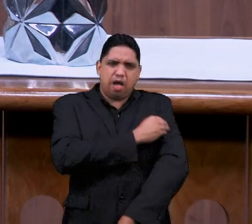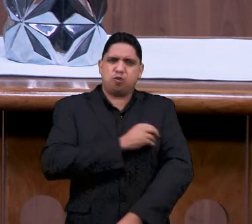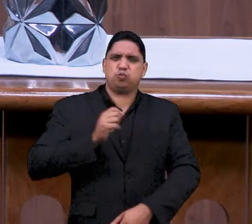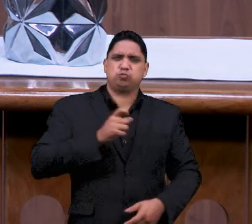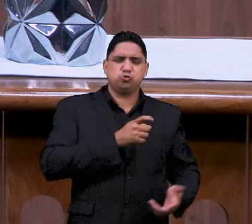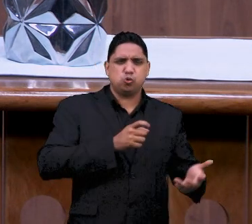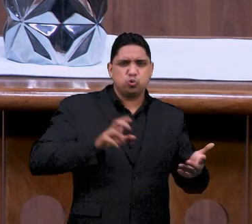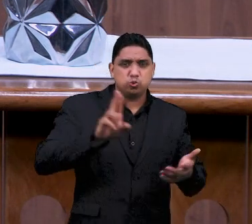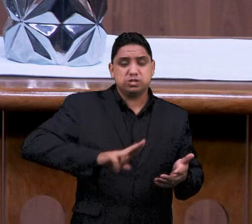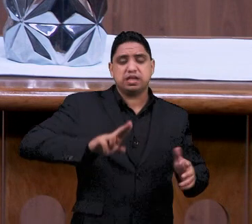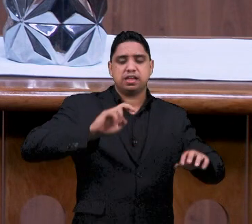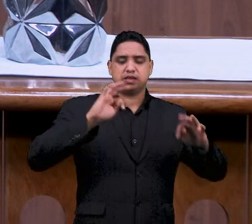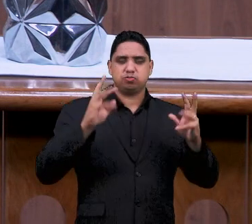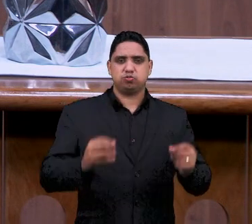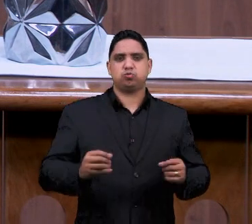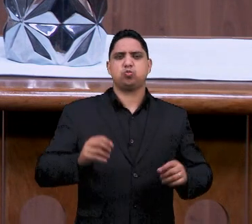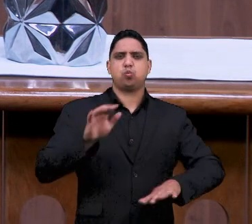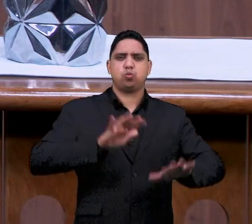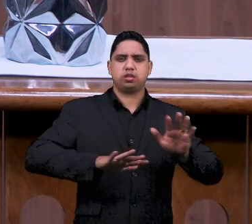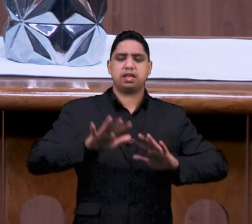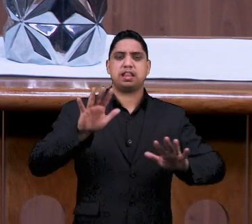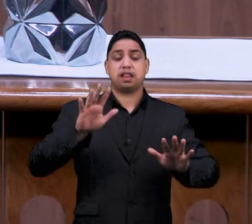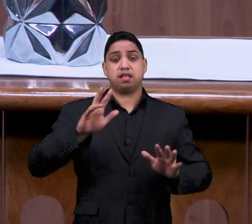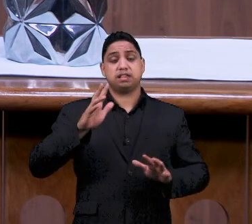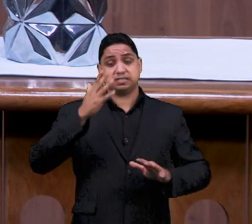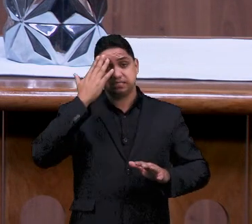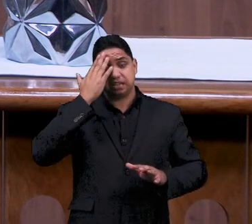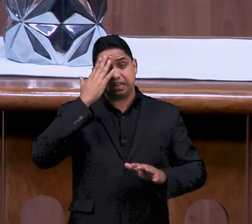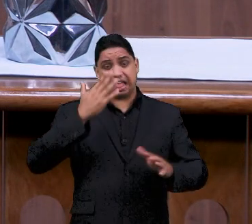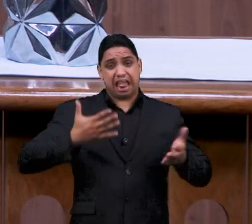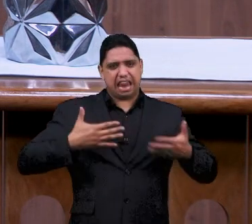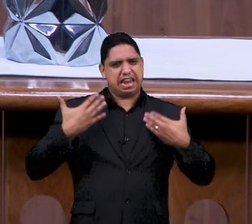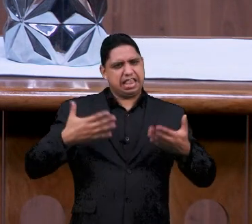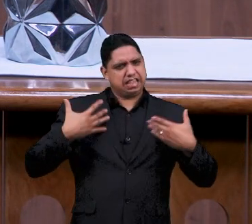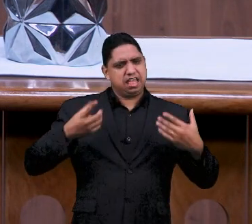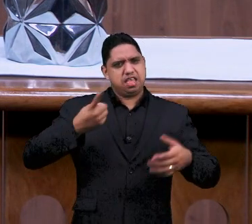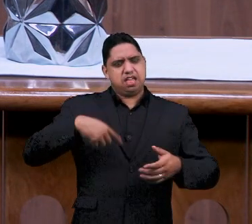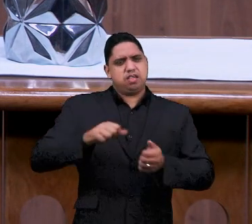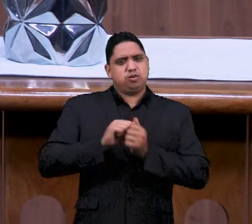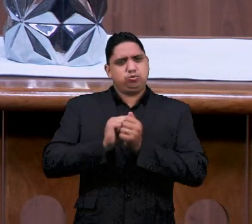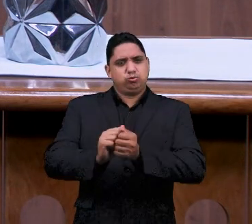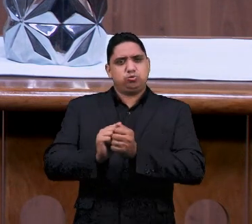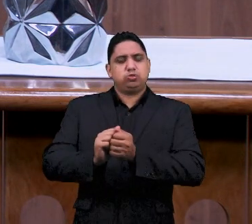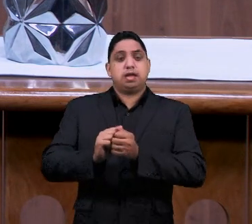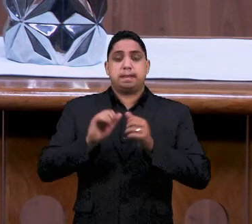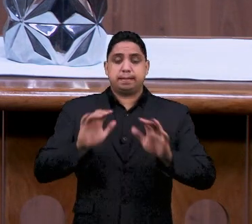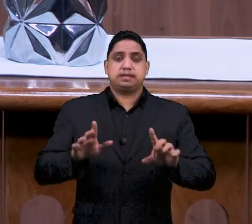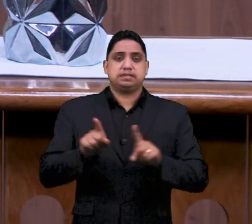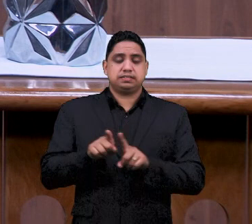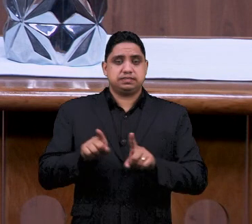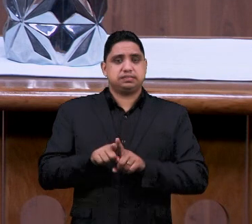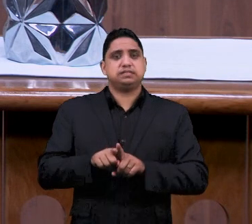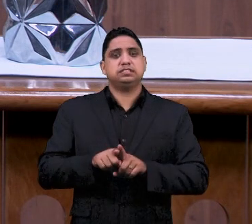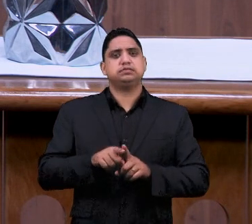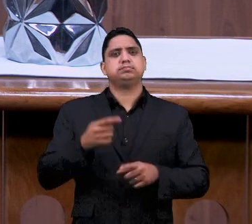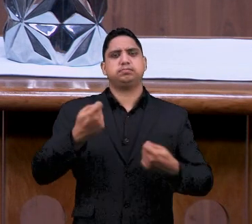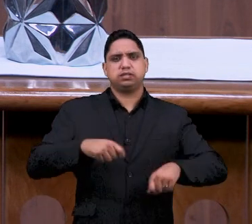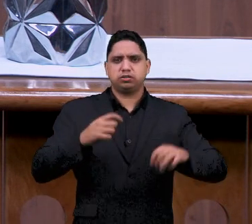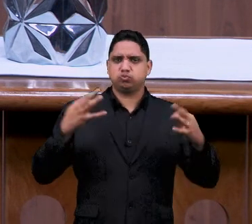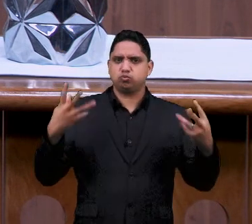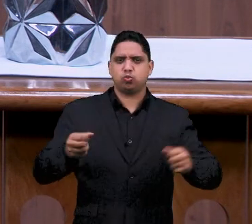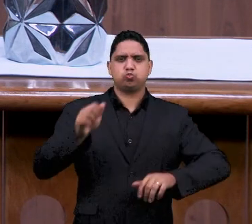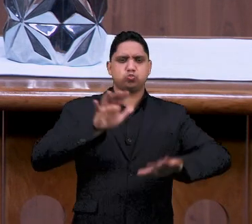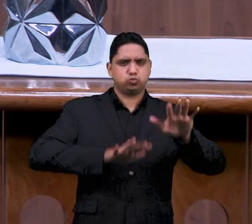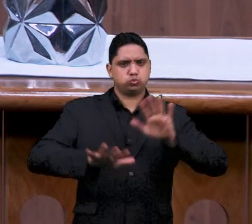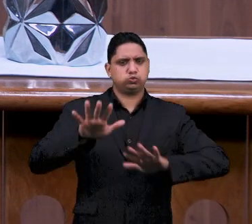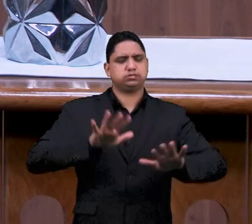nettoyer et tout. Parce que c'est une joie d'être présent au culte, mais au même instant,